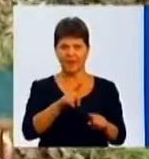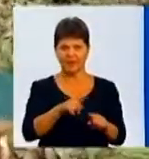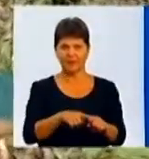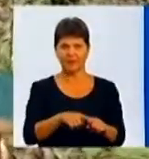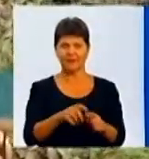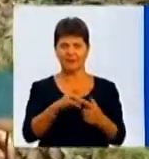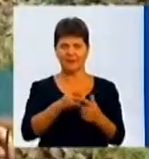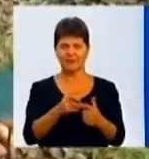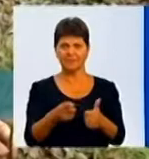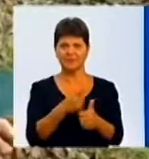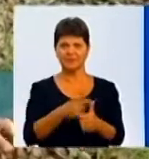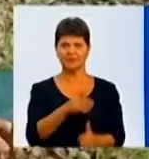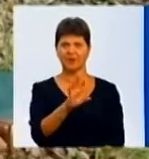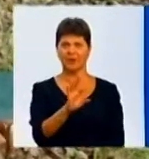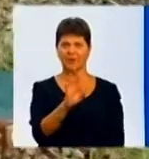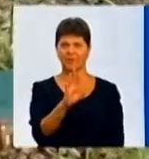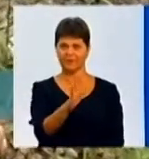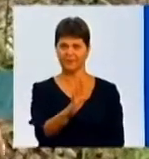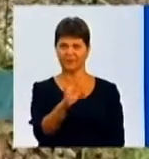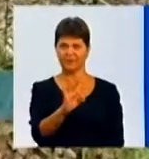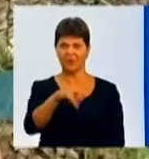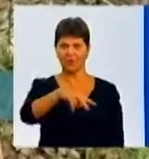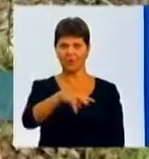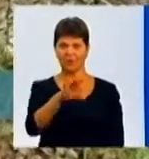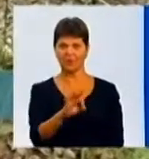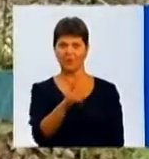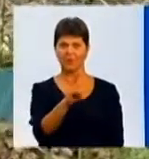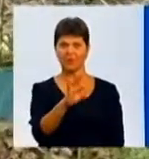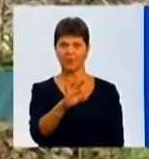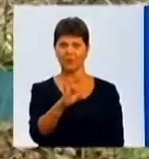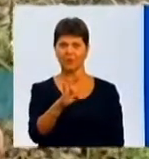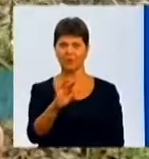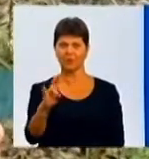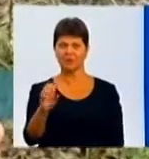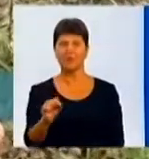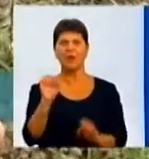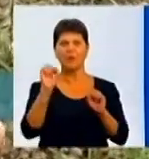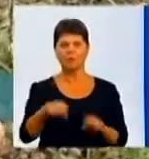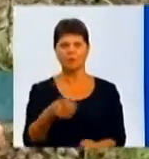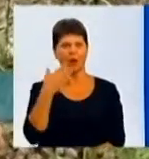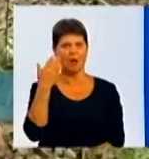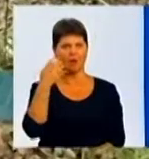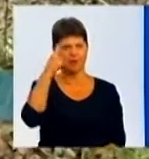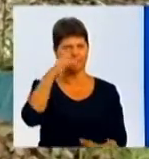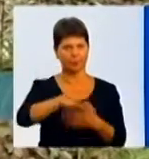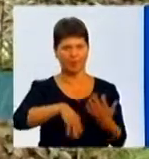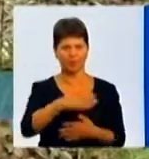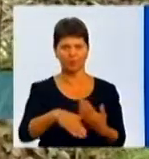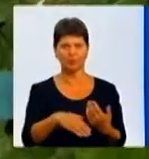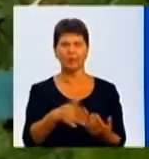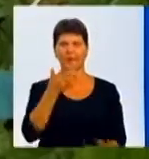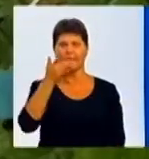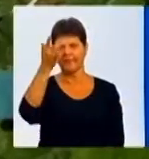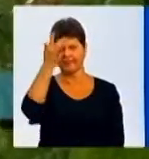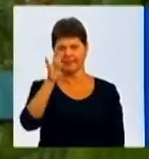волоконница. Его легко спутать, кто не знает, опять с летним опенком. Вот. Ну, это гриб